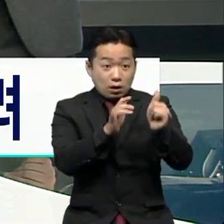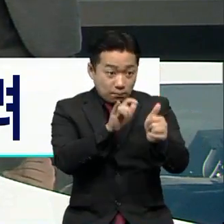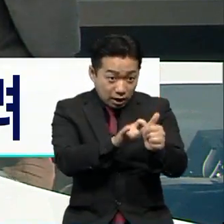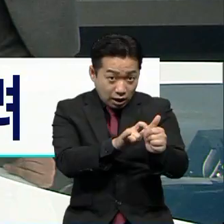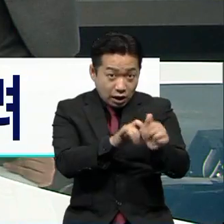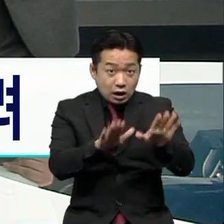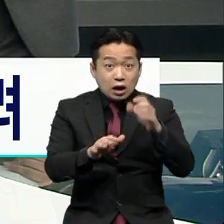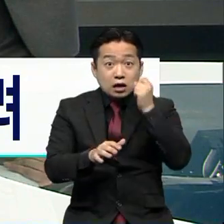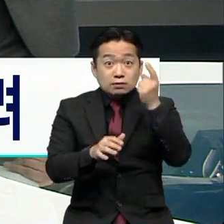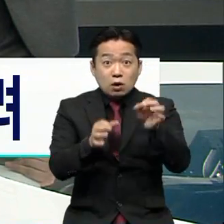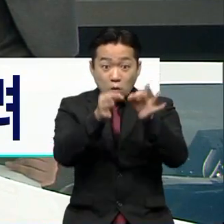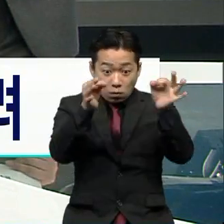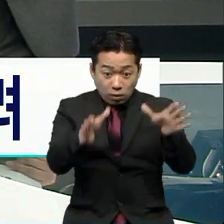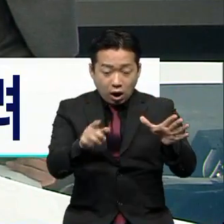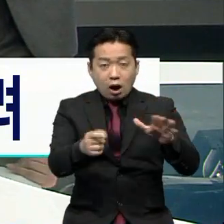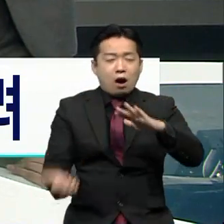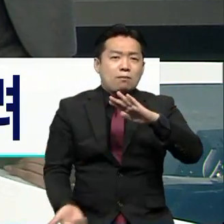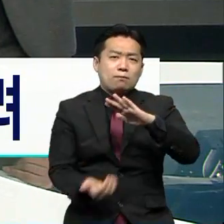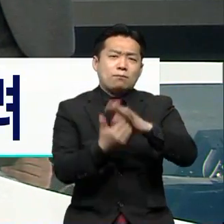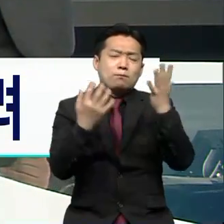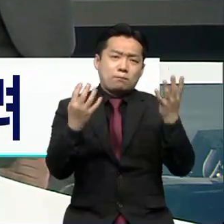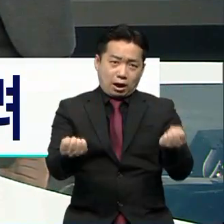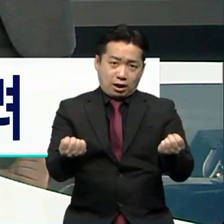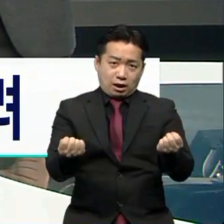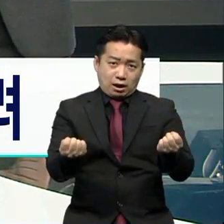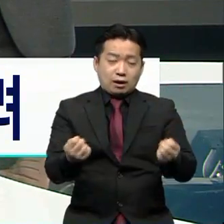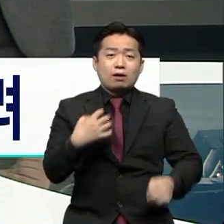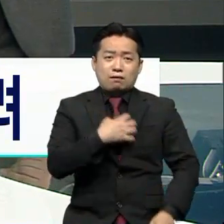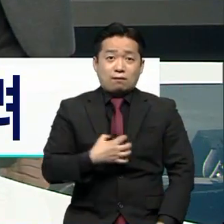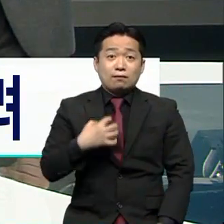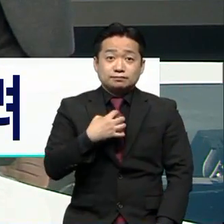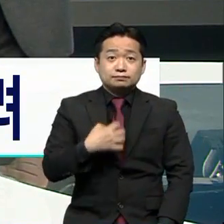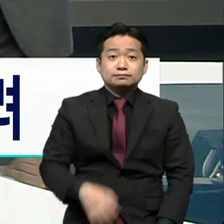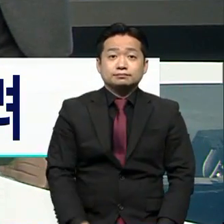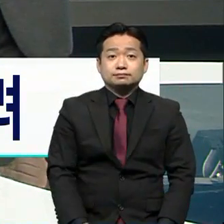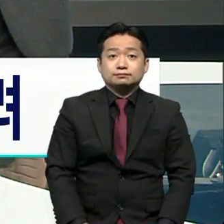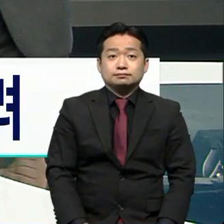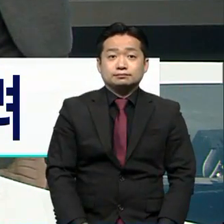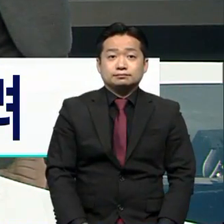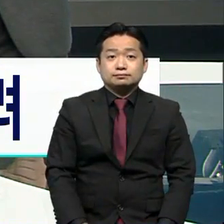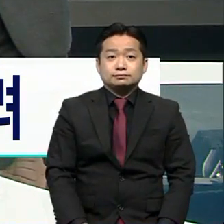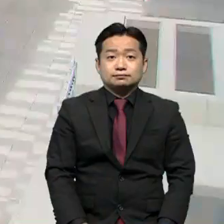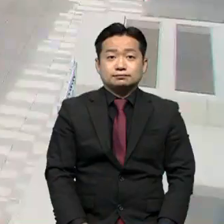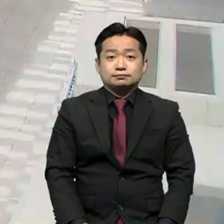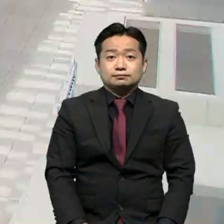확진자가 11개월 만에 가장 많았습니다. 이어서 박수진 기자입니다.